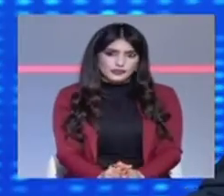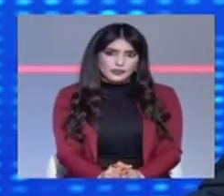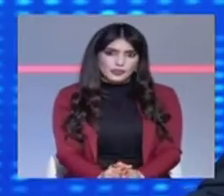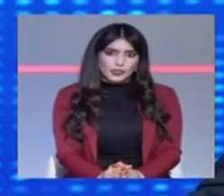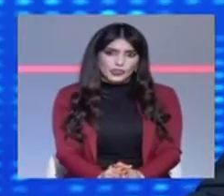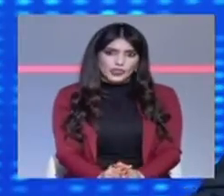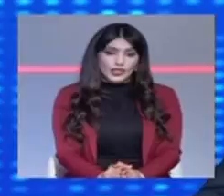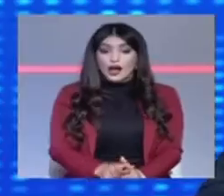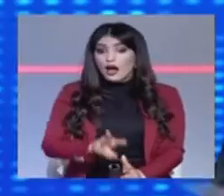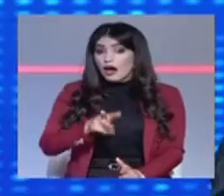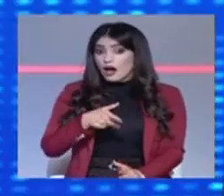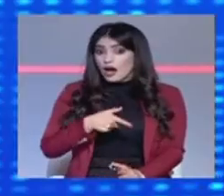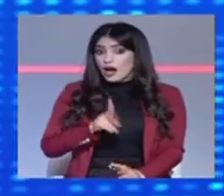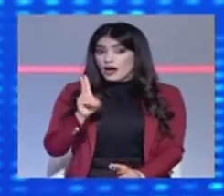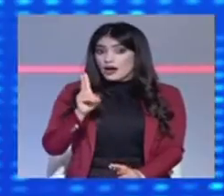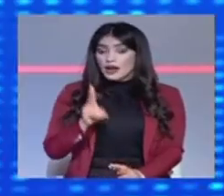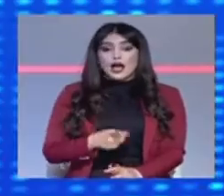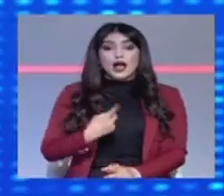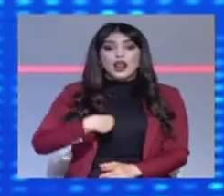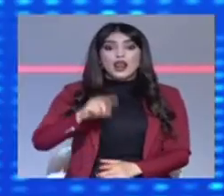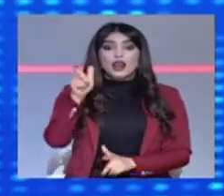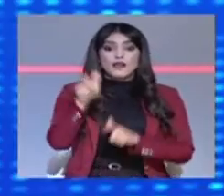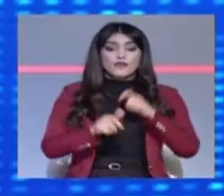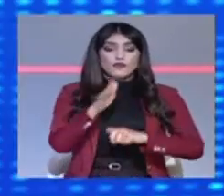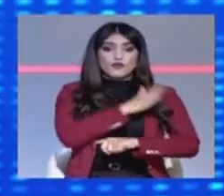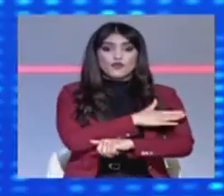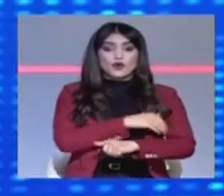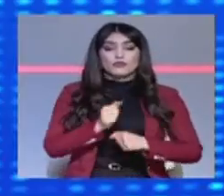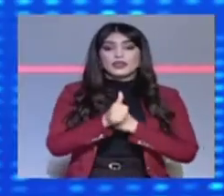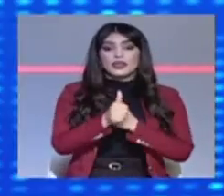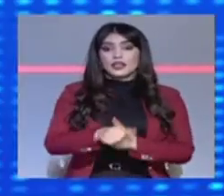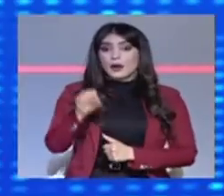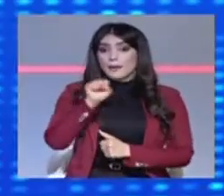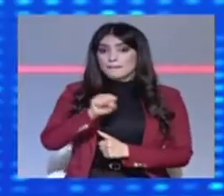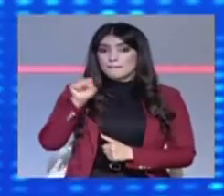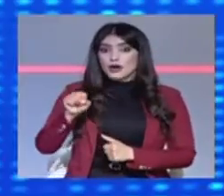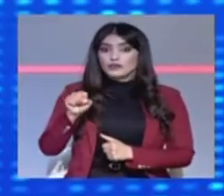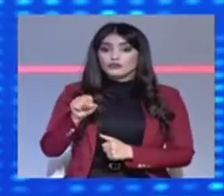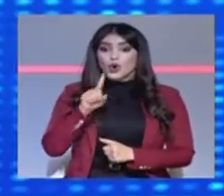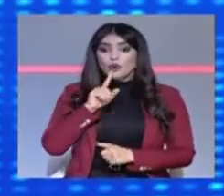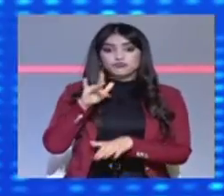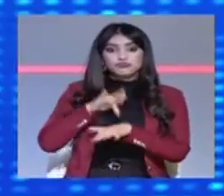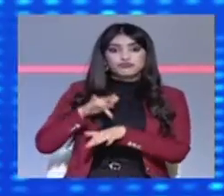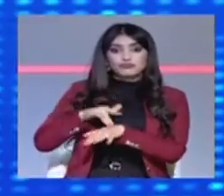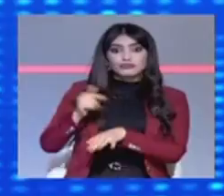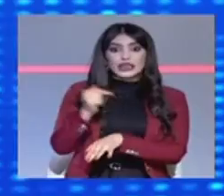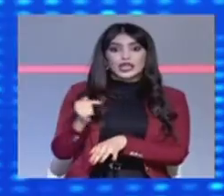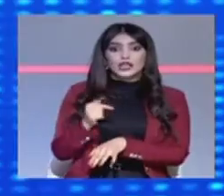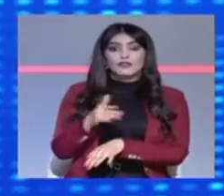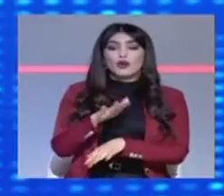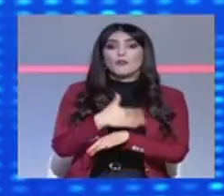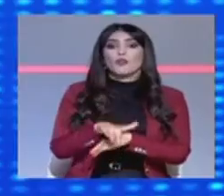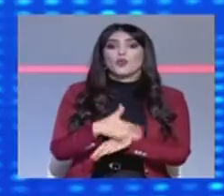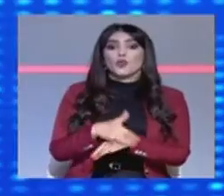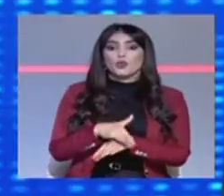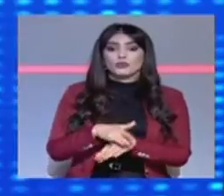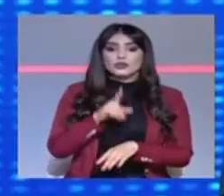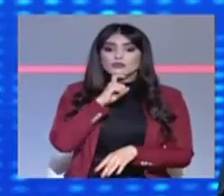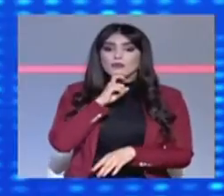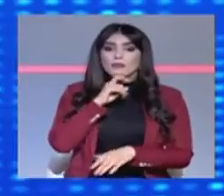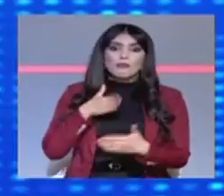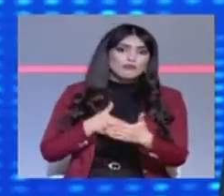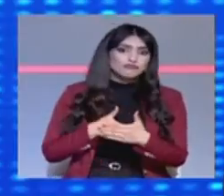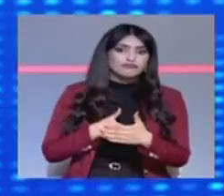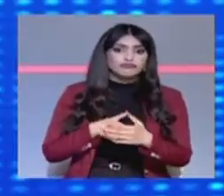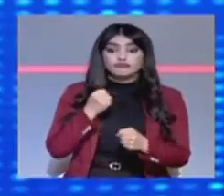اكثر من الف عامل في ولايه سليانه مهدد بالاحاله على البطاله نتيجه العجز عن مواصله العمل في